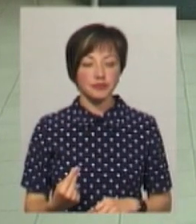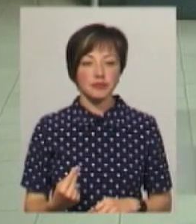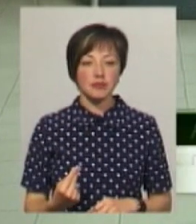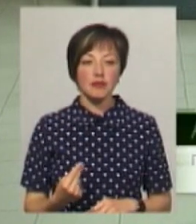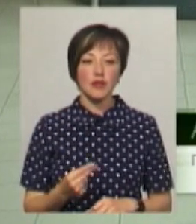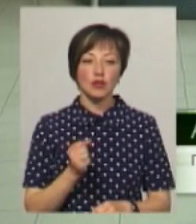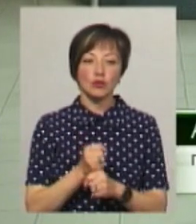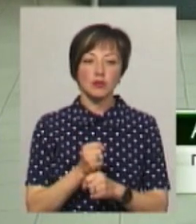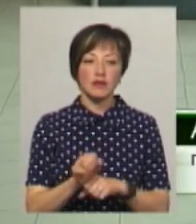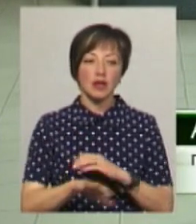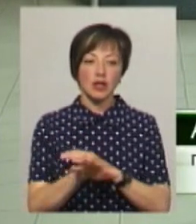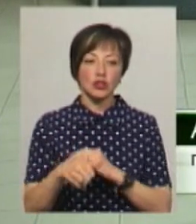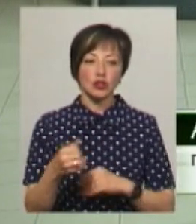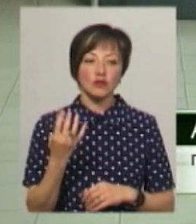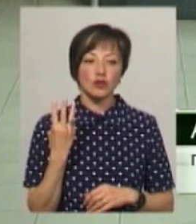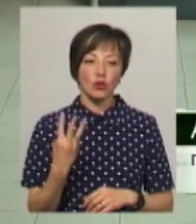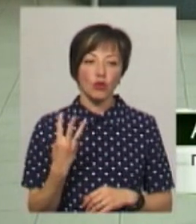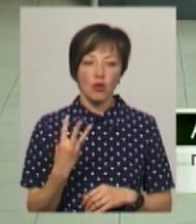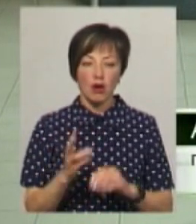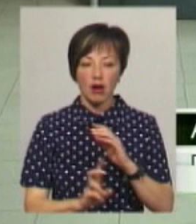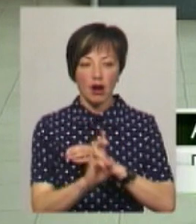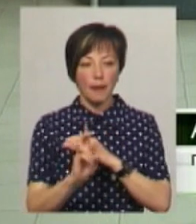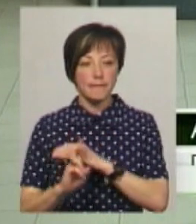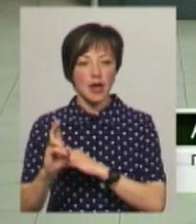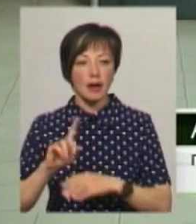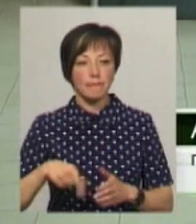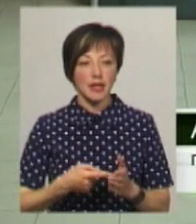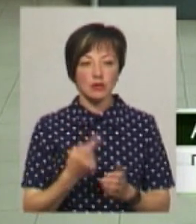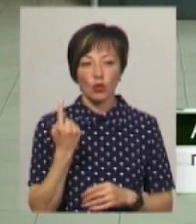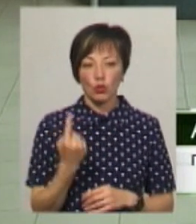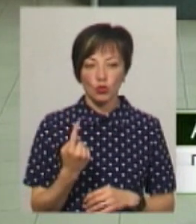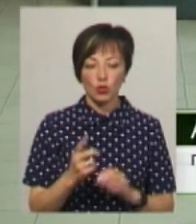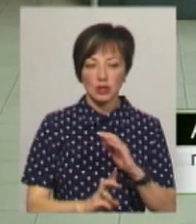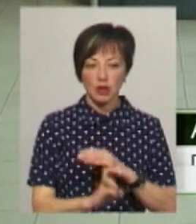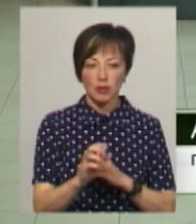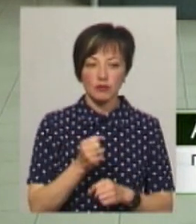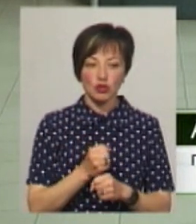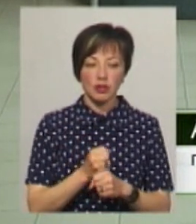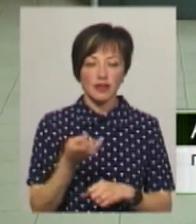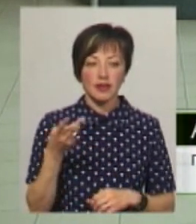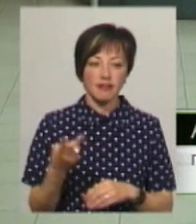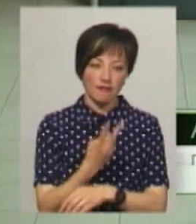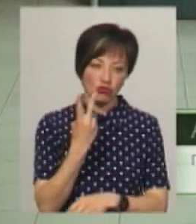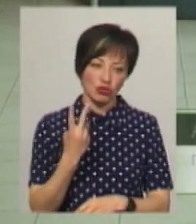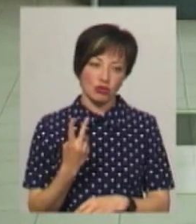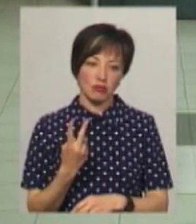здійснив крадіжки в 3 храмах міста. В одному з храмів він вчинив вдвічі